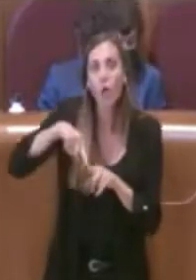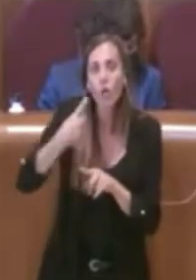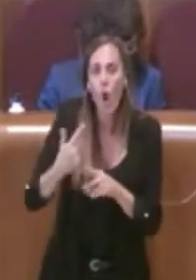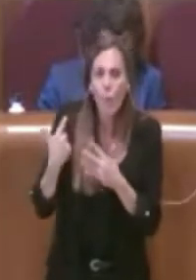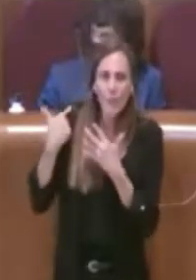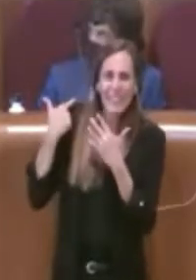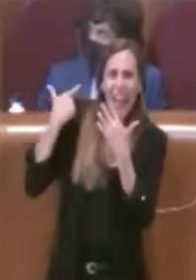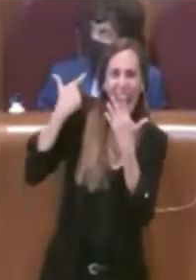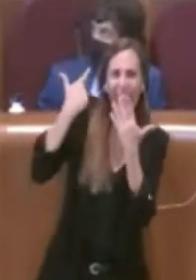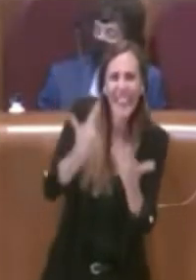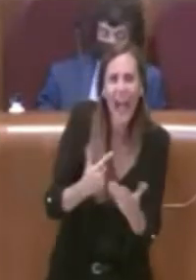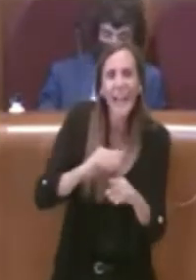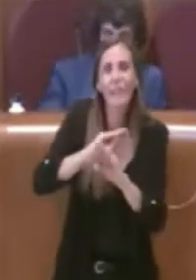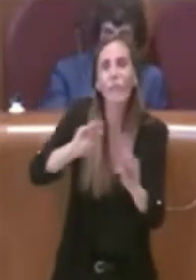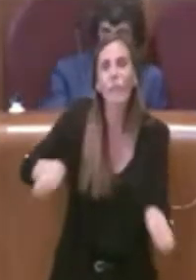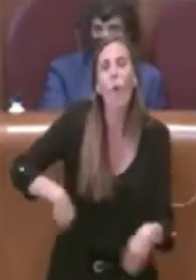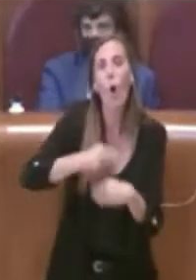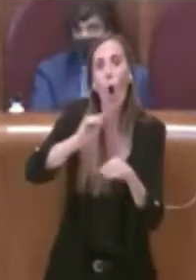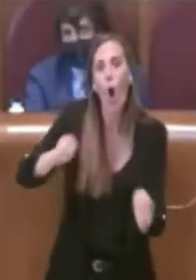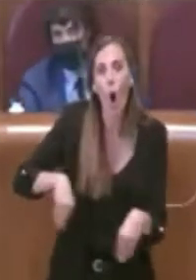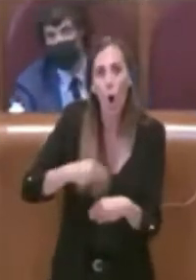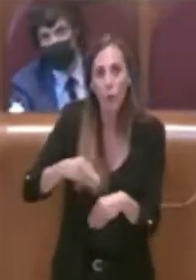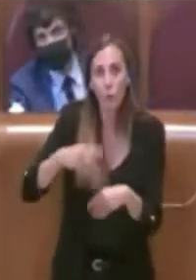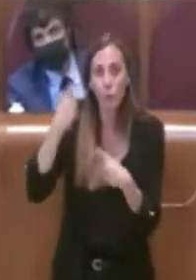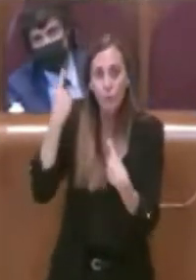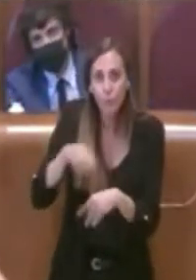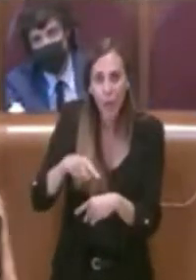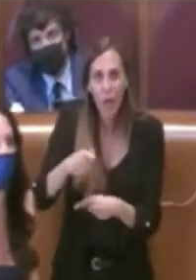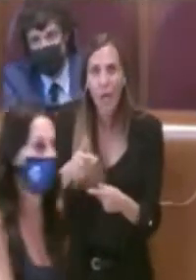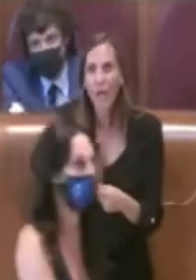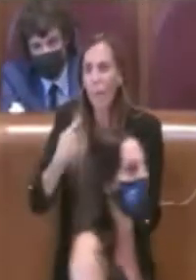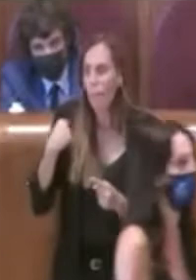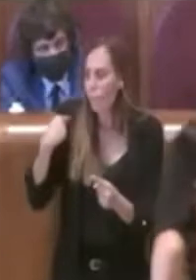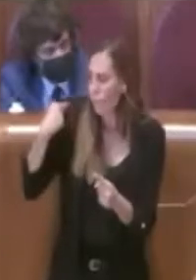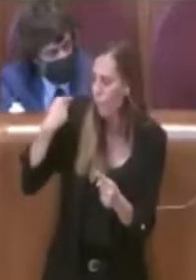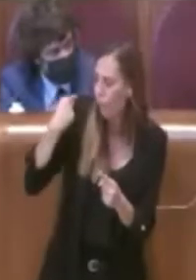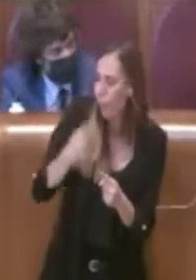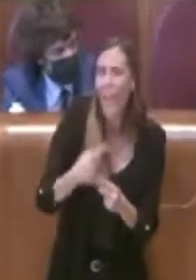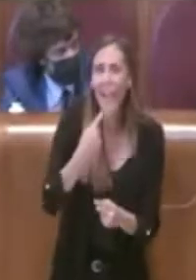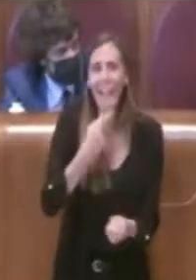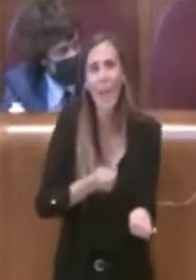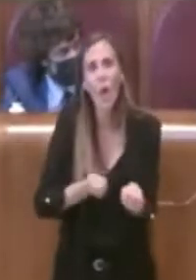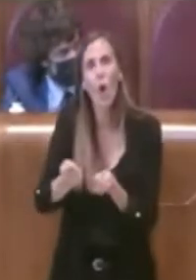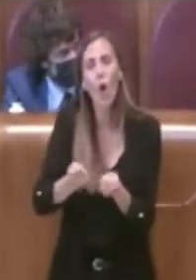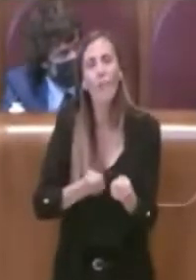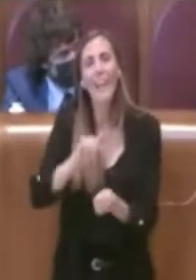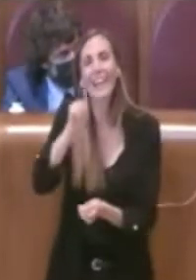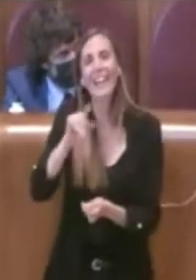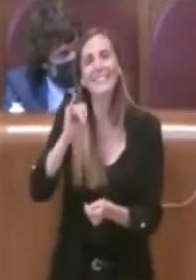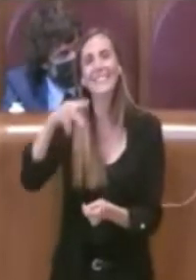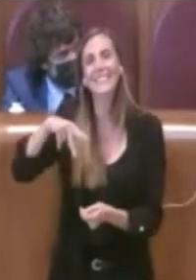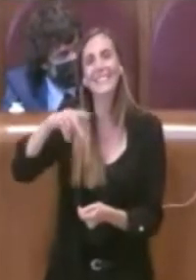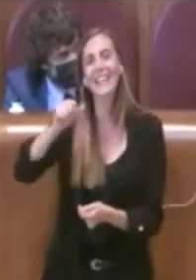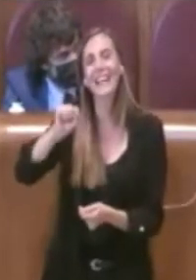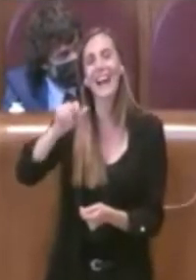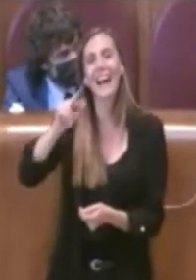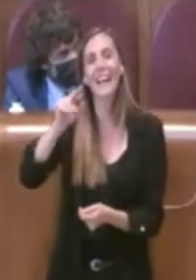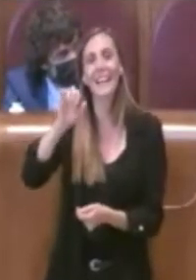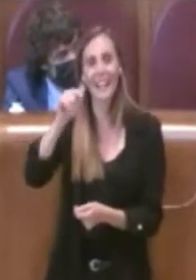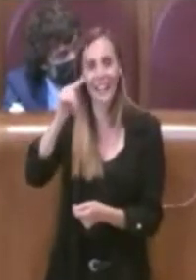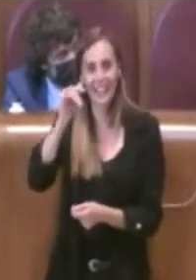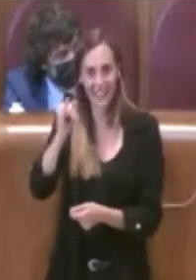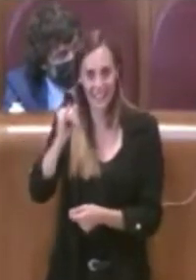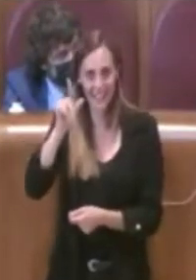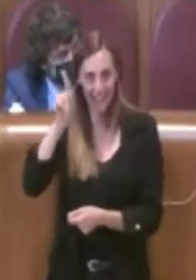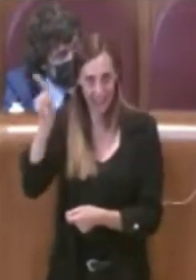nulla ed è stato tutto il periodo in cui ha governato zingaretti noi avevamo il piano rifiuti della polverini che si